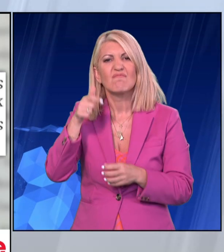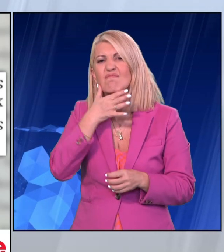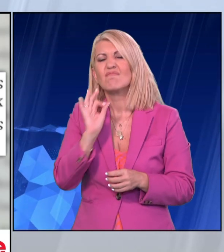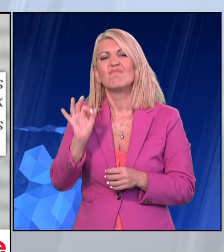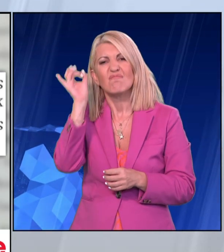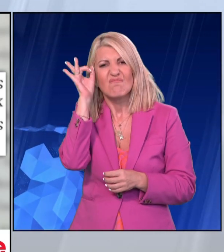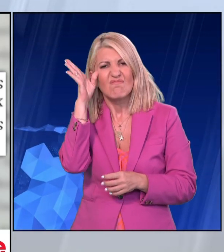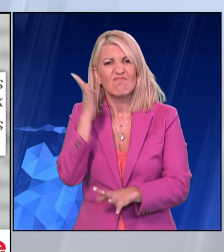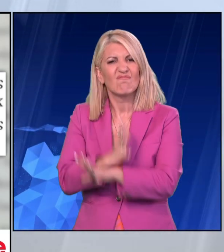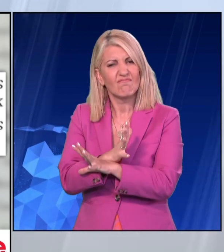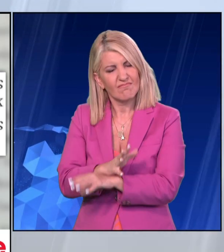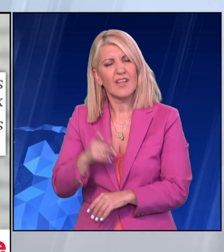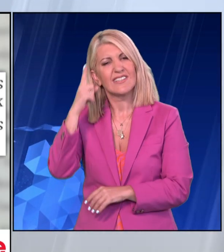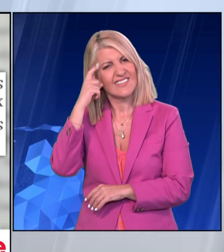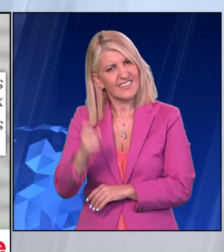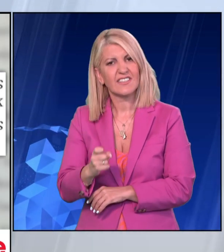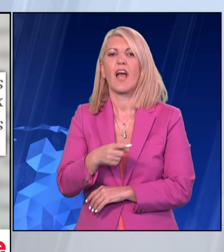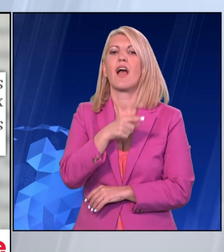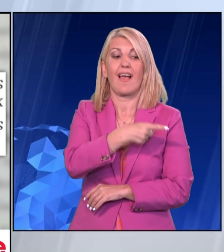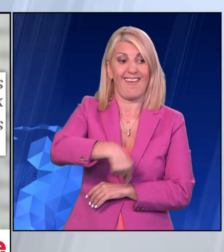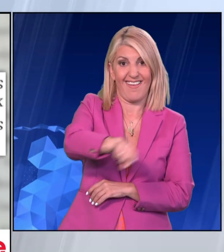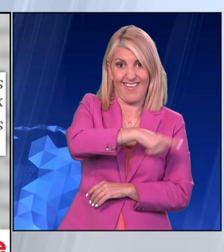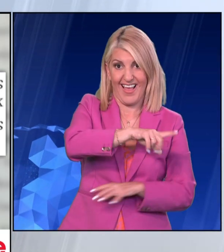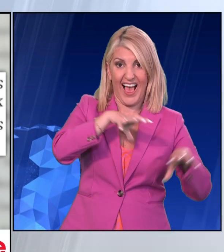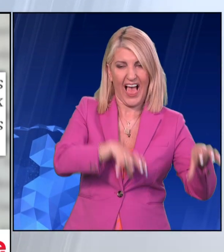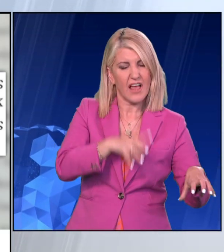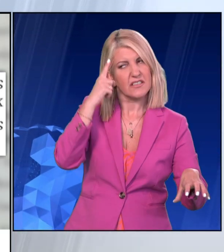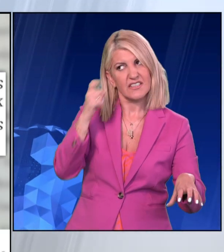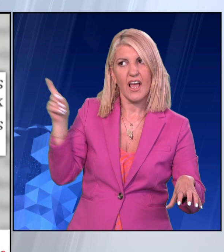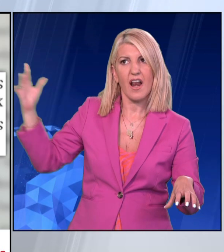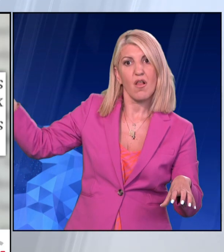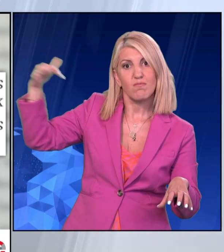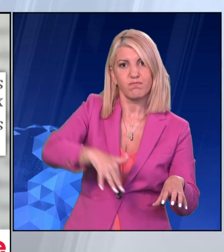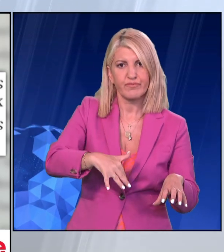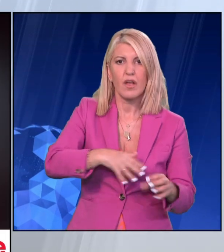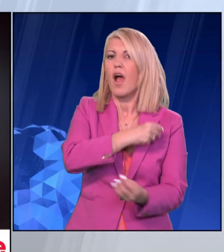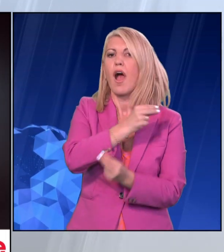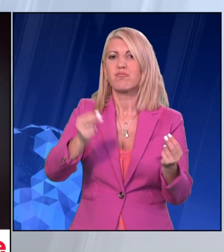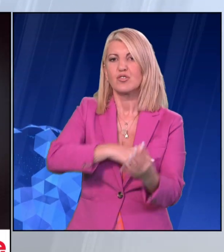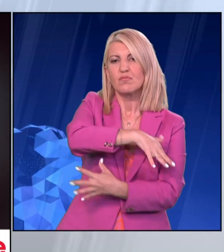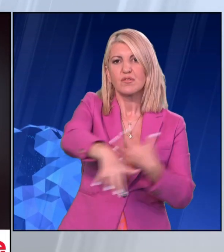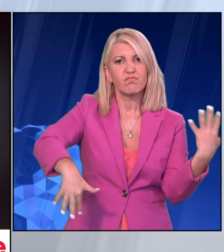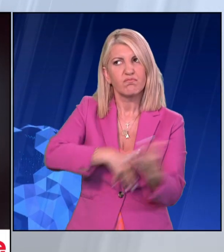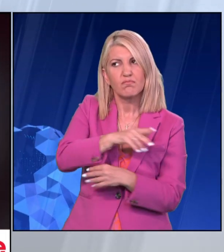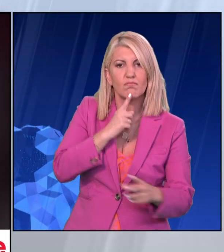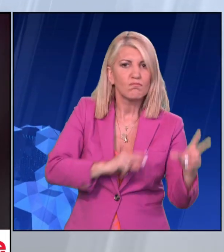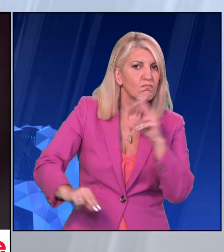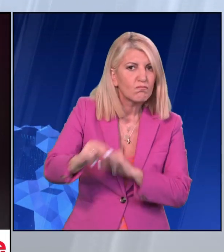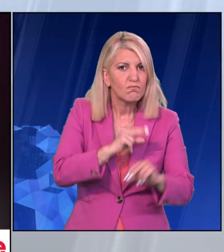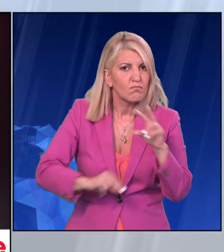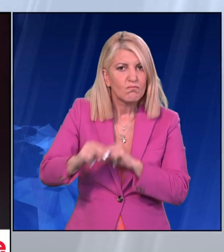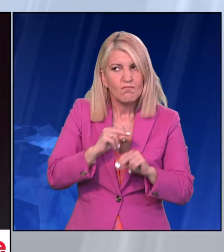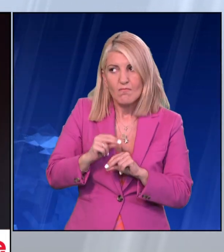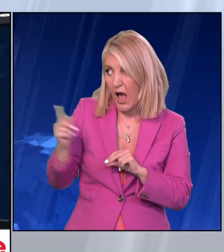πληροφορηθεί για την έλευση οπαδών της Δυναμό Ζάγκρεπ, γεγονός που έχει προκαλέσει αναβρασμό στις τάξεις τους και συζητούν για τις δικές